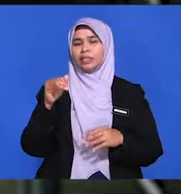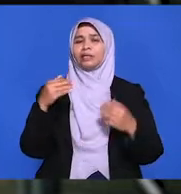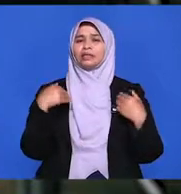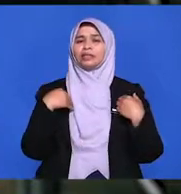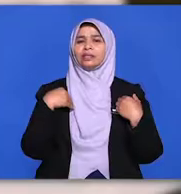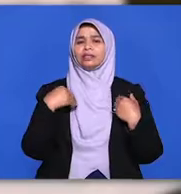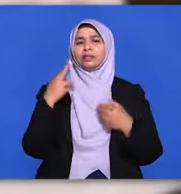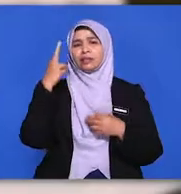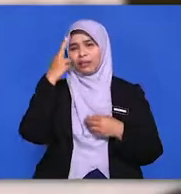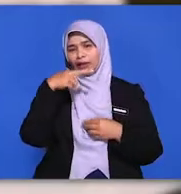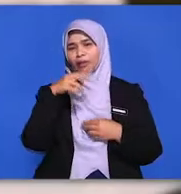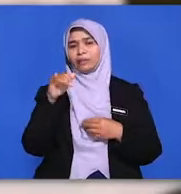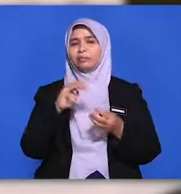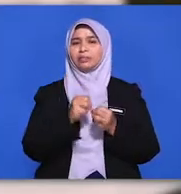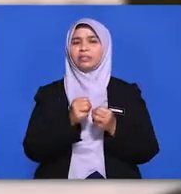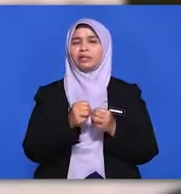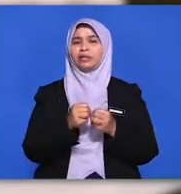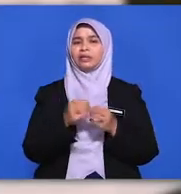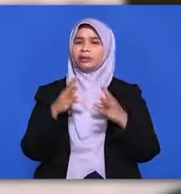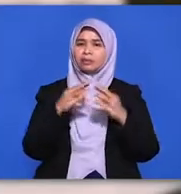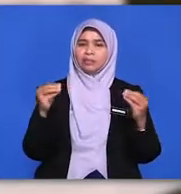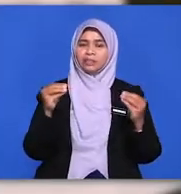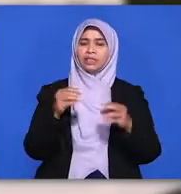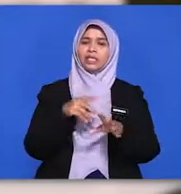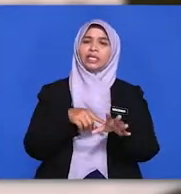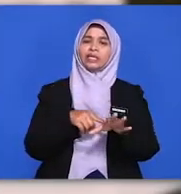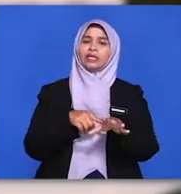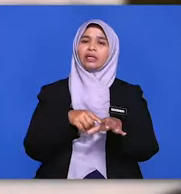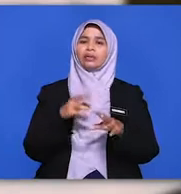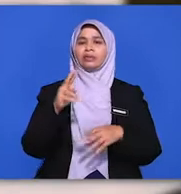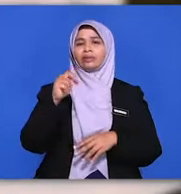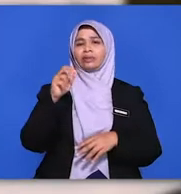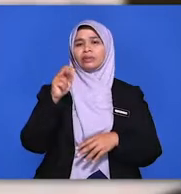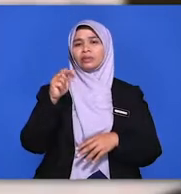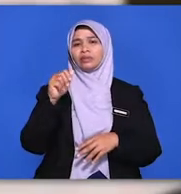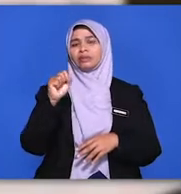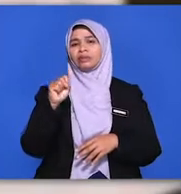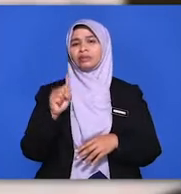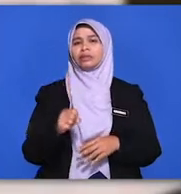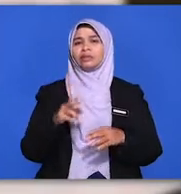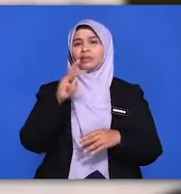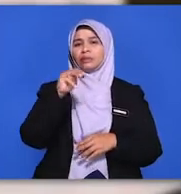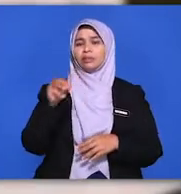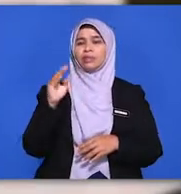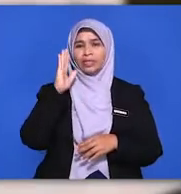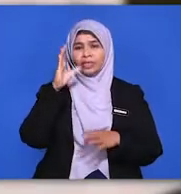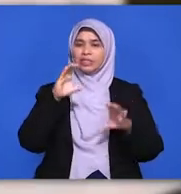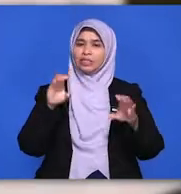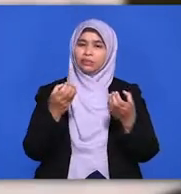nanas. Maka, murid akan mencipta alat yang sesuai untuk membantu